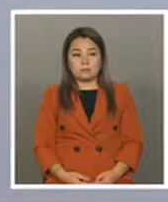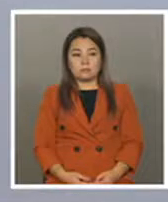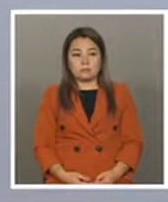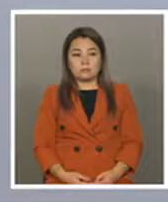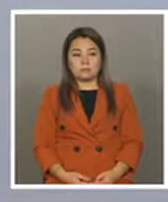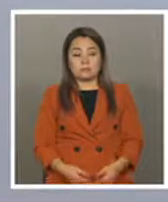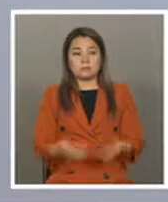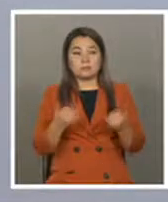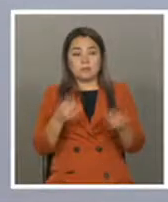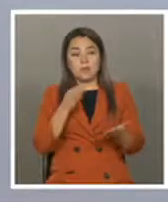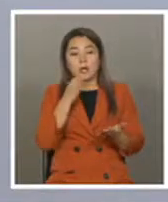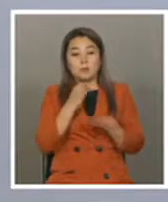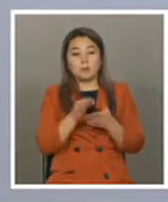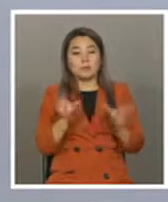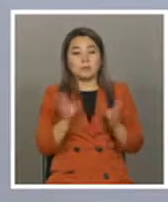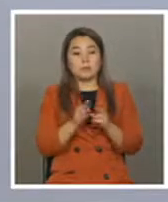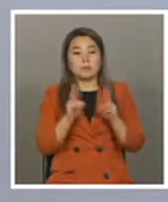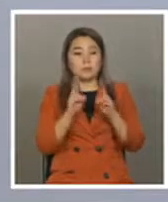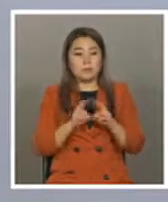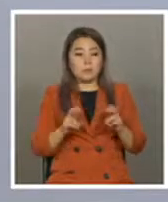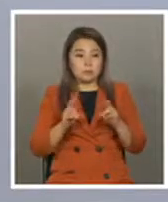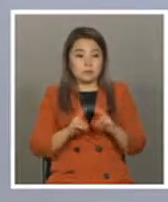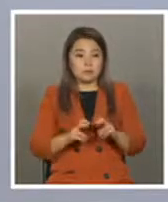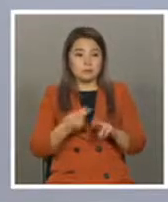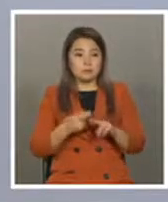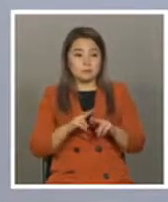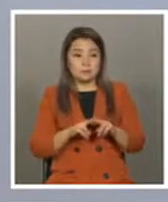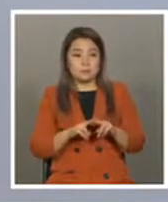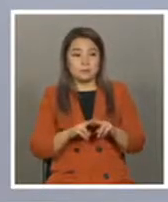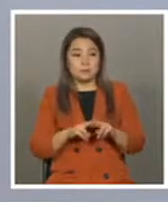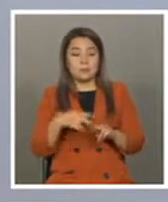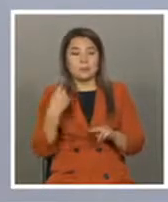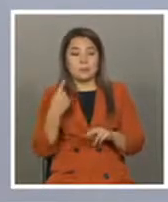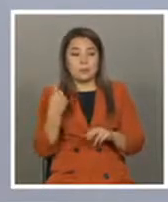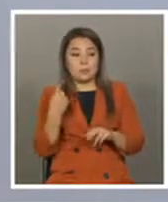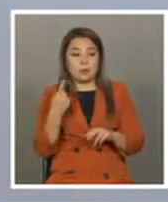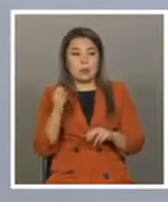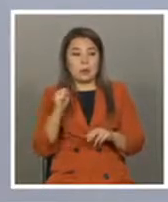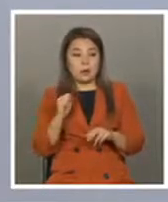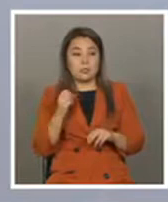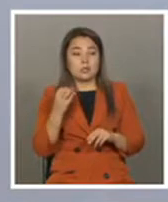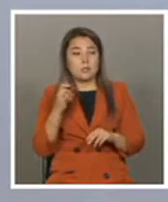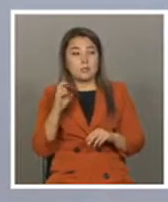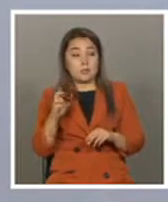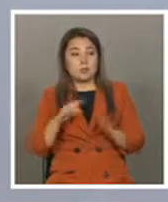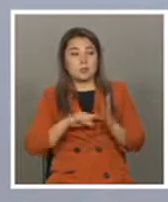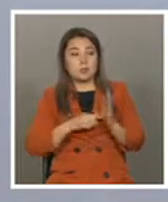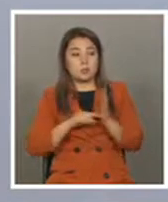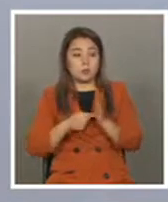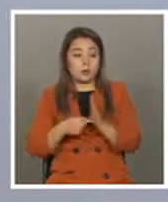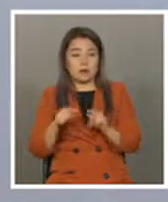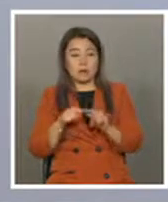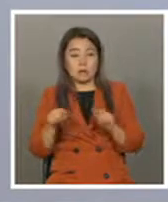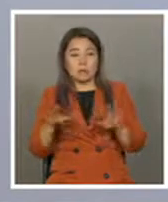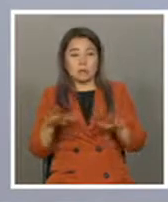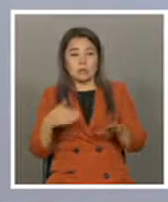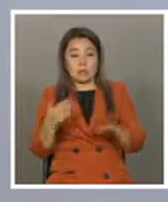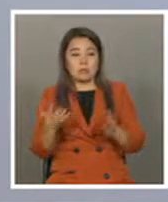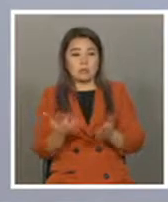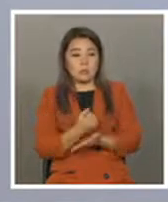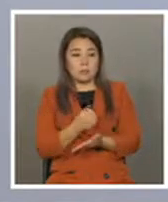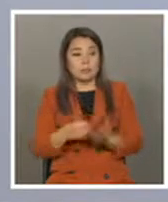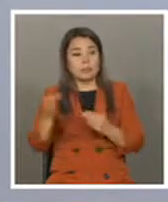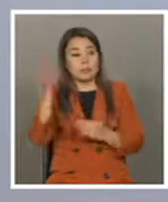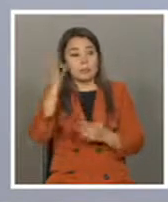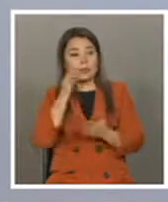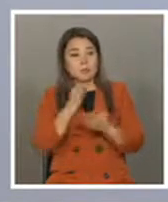Ал енді жауабын бірге тексерейік. Сонымен бірінші А және Б нүктелерінің арақашықтығын табу үшін біз еске